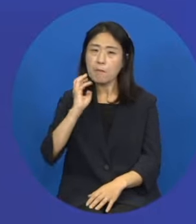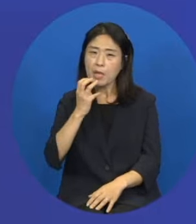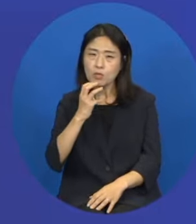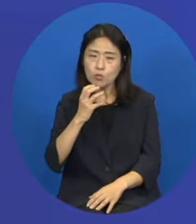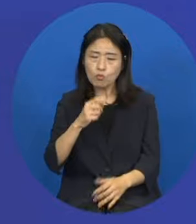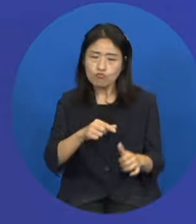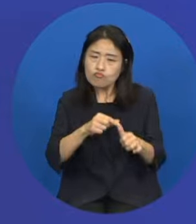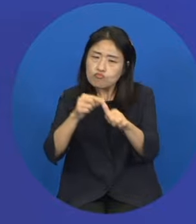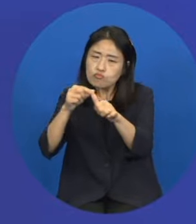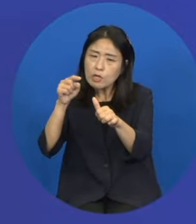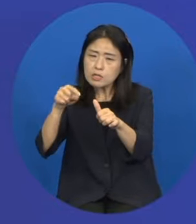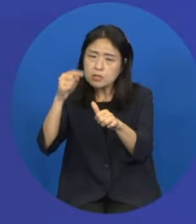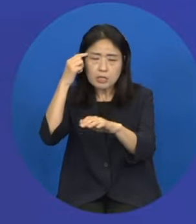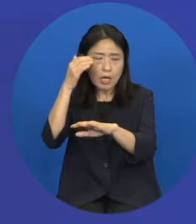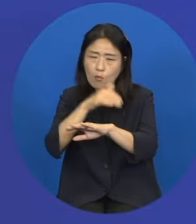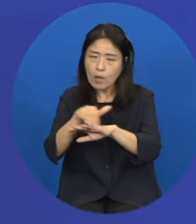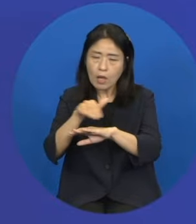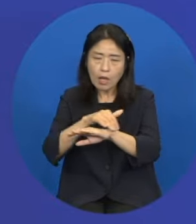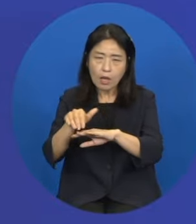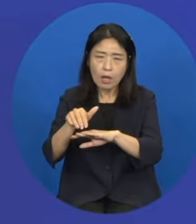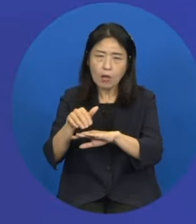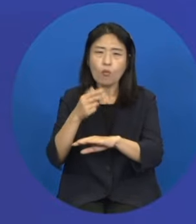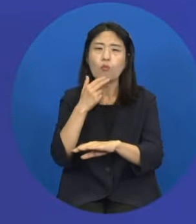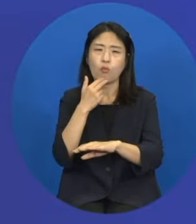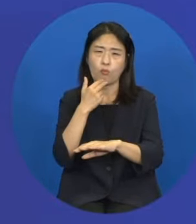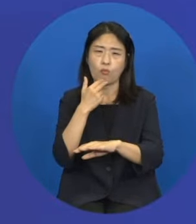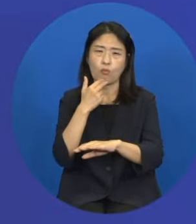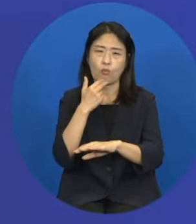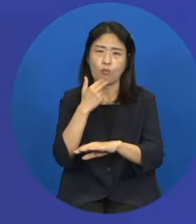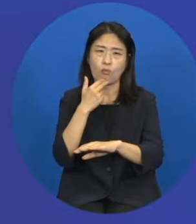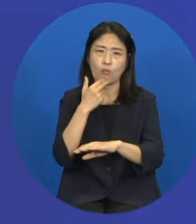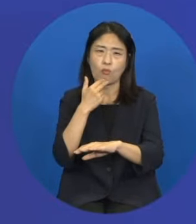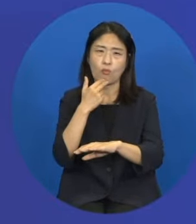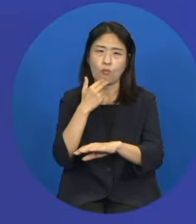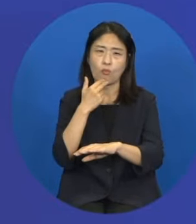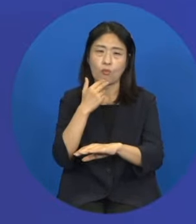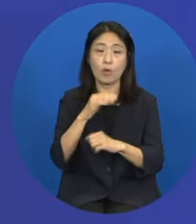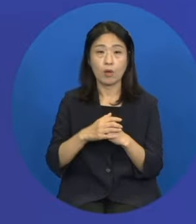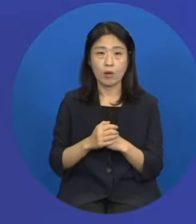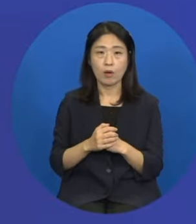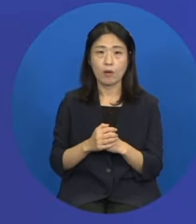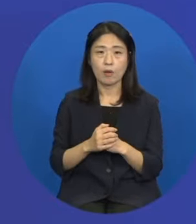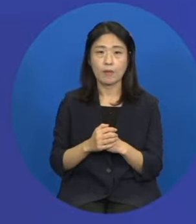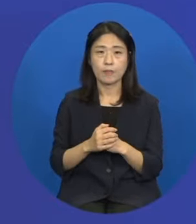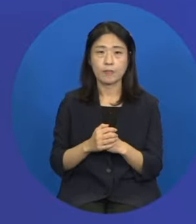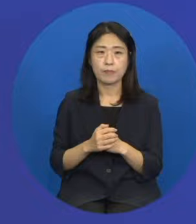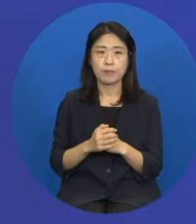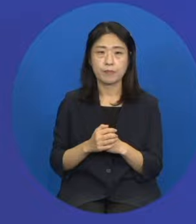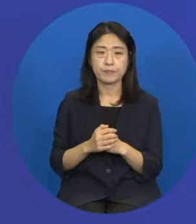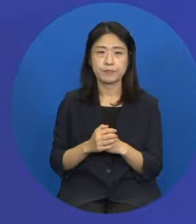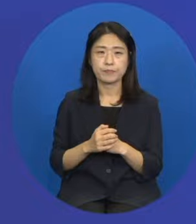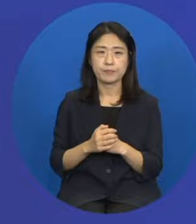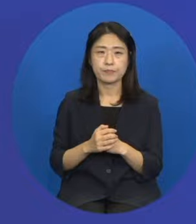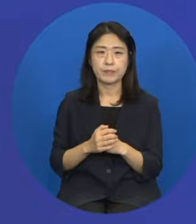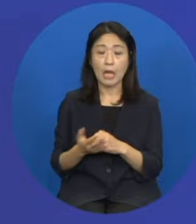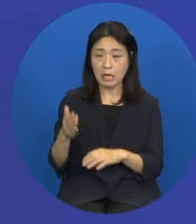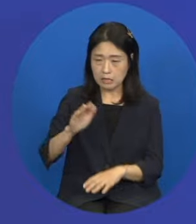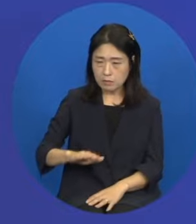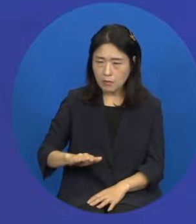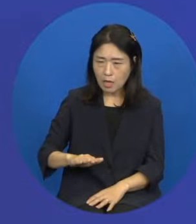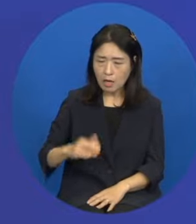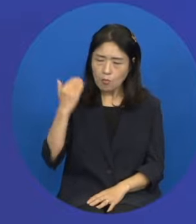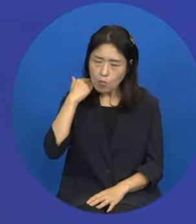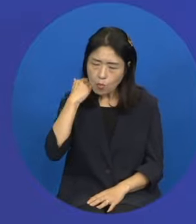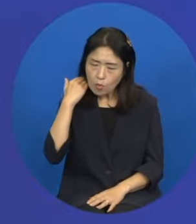그들은 그저 당시의 교회로 여겨졌던 집에, 뭐 그렇게 큰 집도 아니었을 거예요, 보이지 않는 곳에서